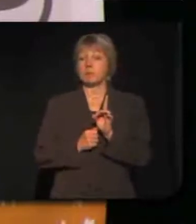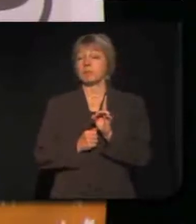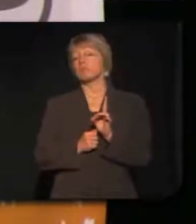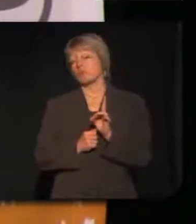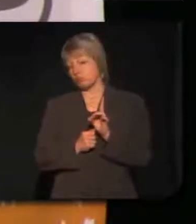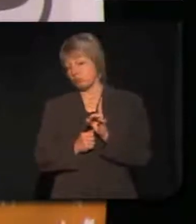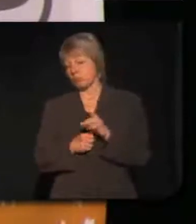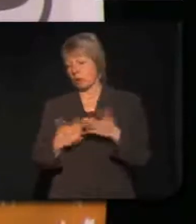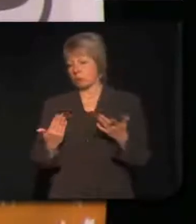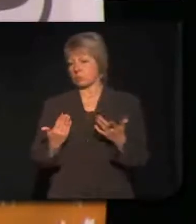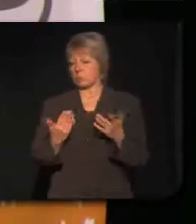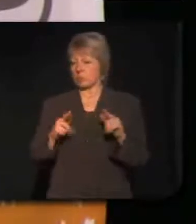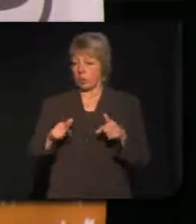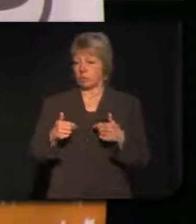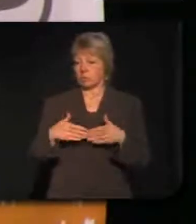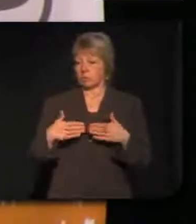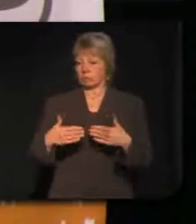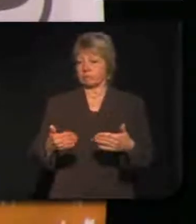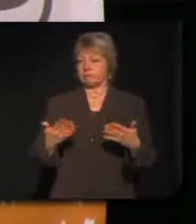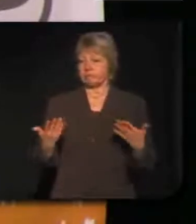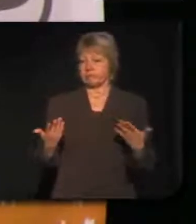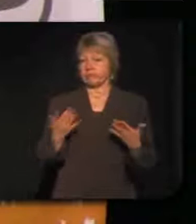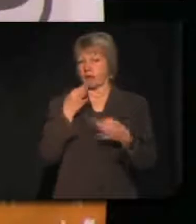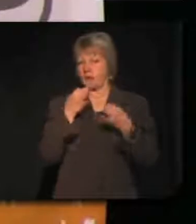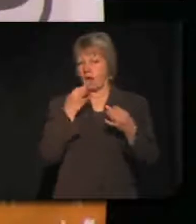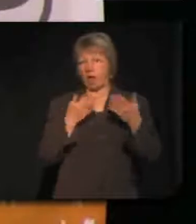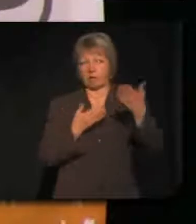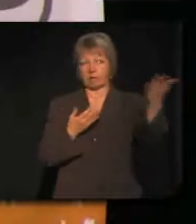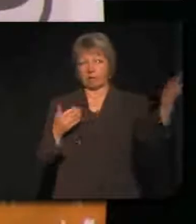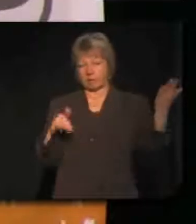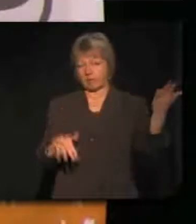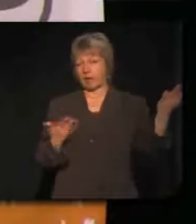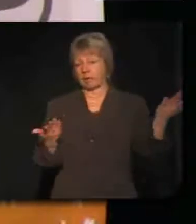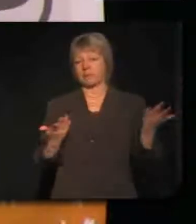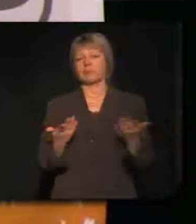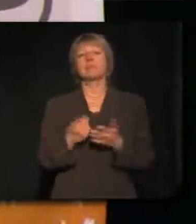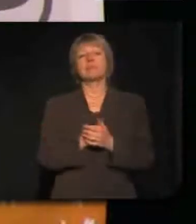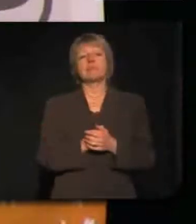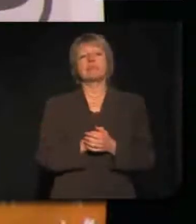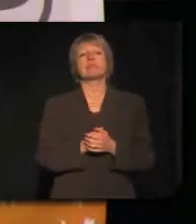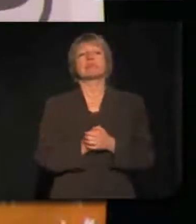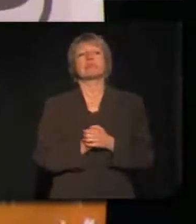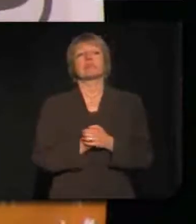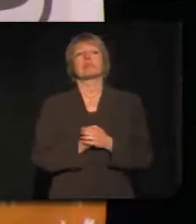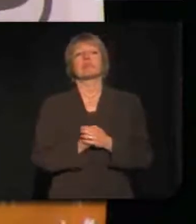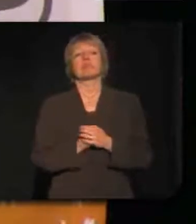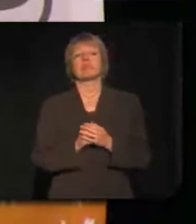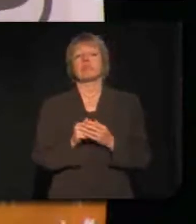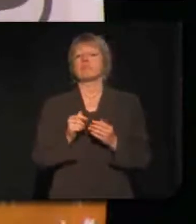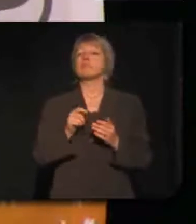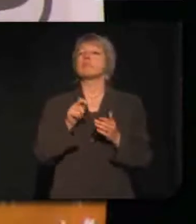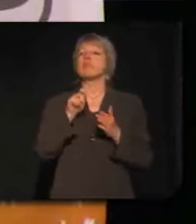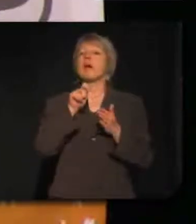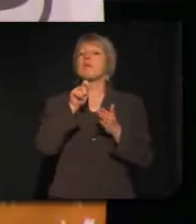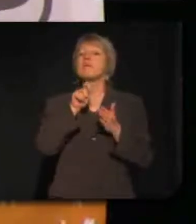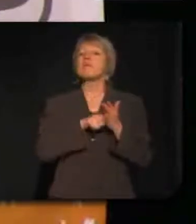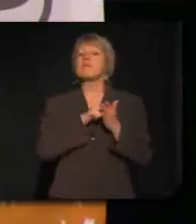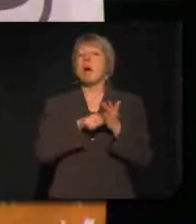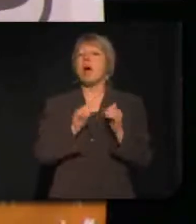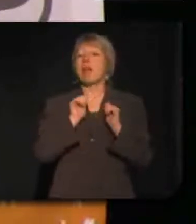ja dann fangen wir mal an wenn es keine Fragen gibt Wahlhelfer bitte an die Urnen Wahlhelfer bitte an die